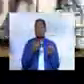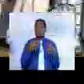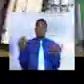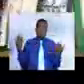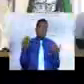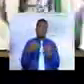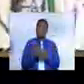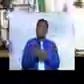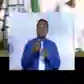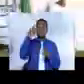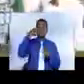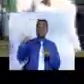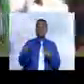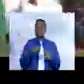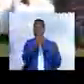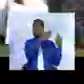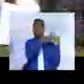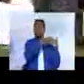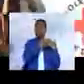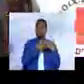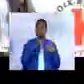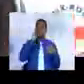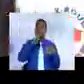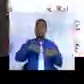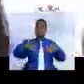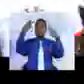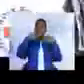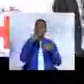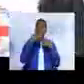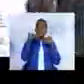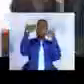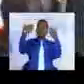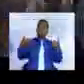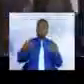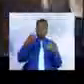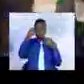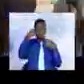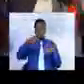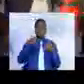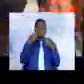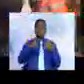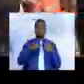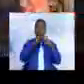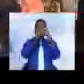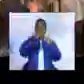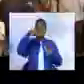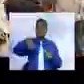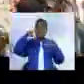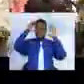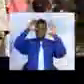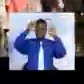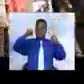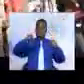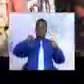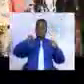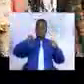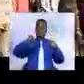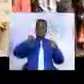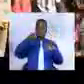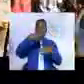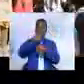de revenus pour se prendre en charge. Elles sont venues aussi dire merci pour les nombreux dons que la présidente fondatrice de Children